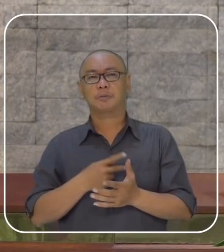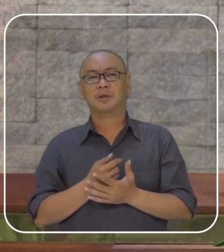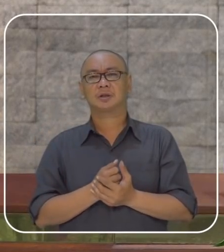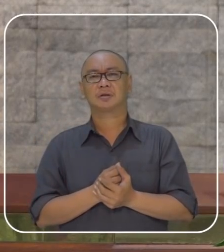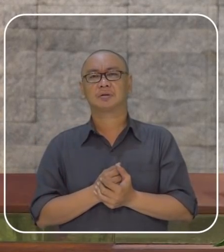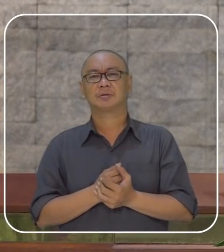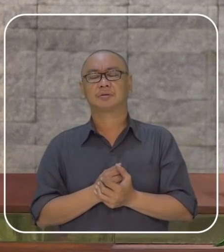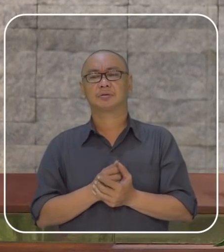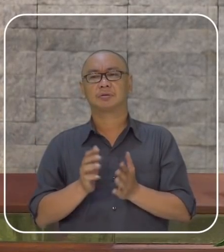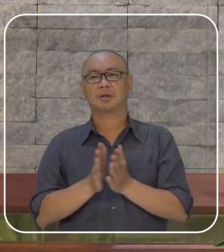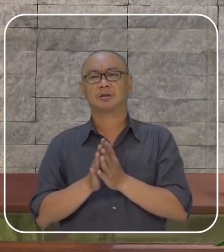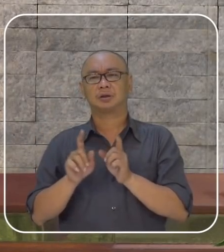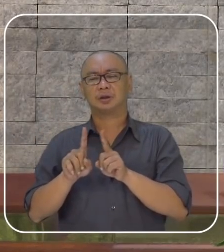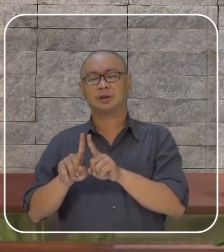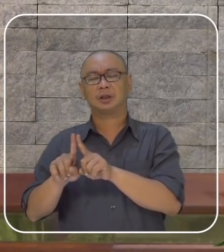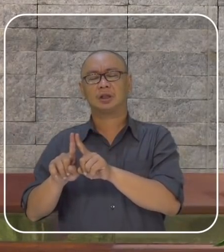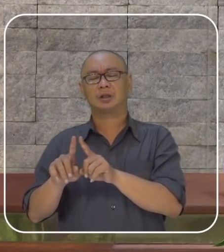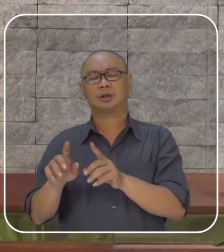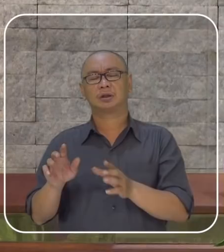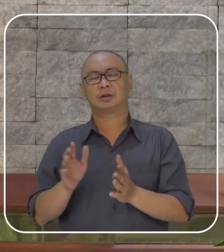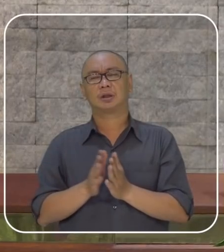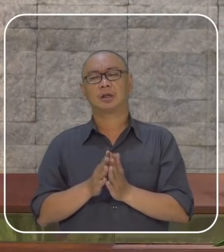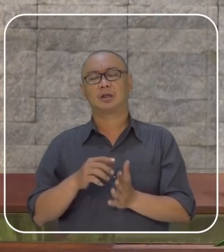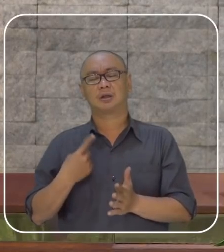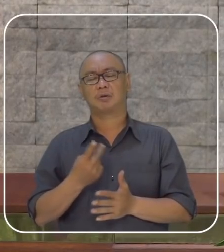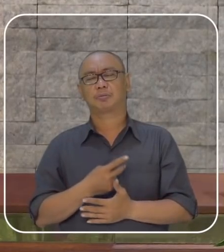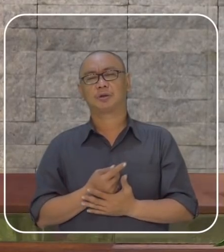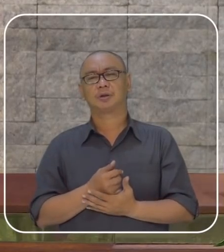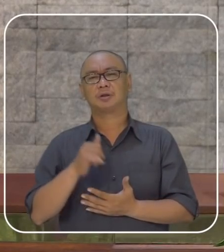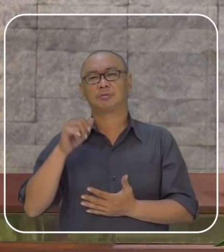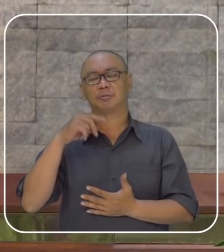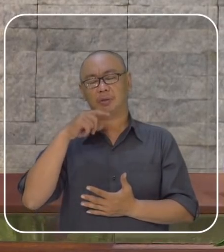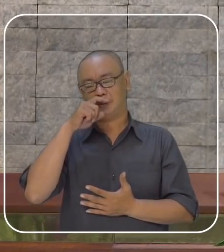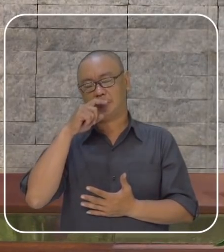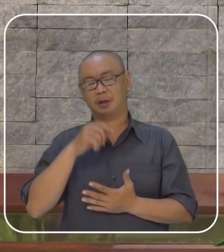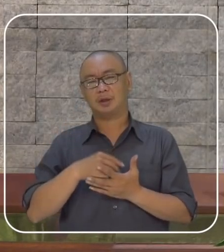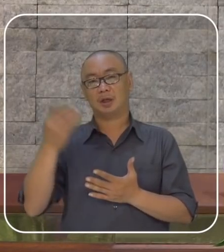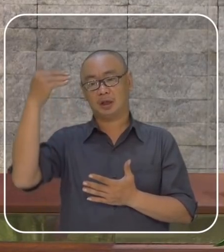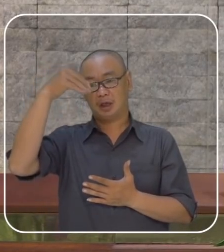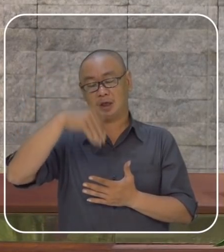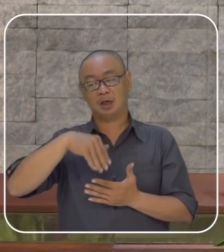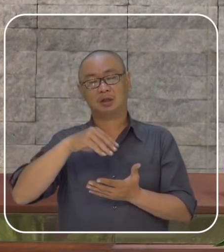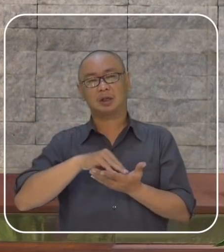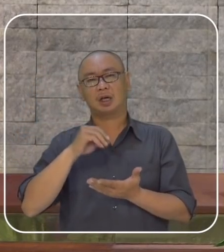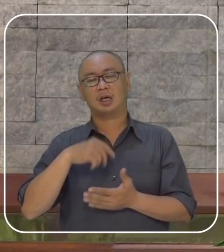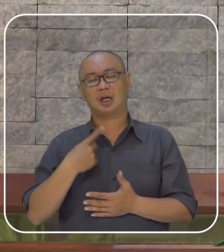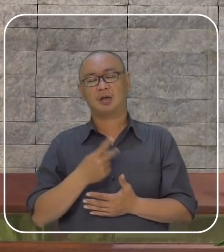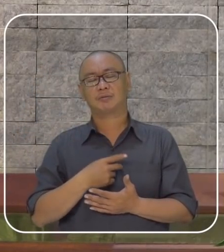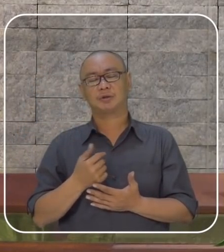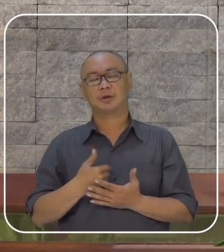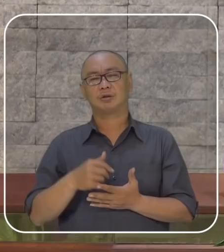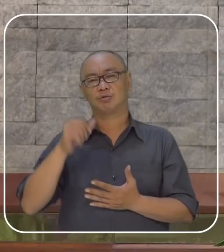ketaatan dan kesetiaan kami. Dan oleh sebab itu ya Bapa, hadirlah di tengah-tengah kami dan urapilah kami